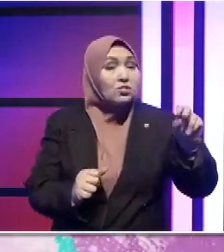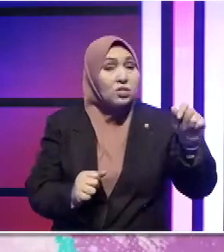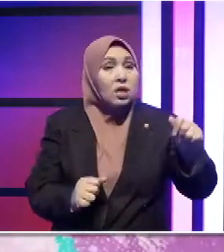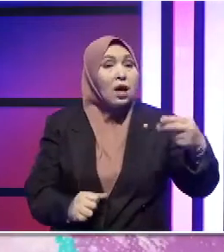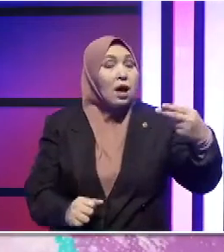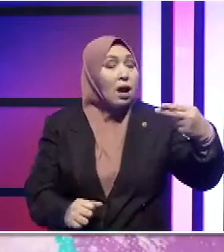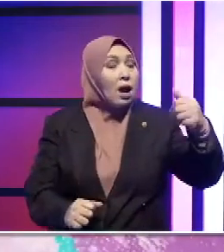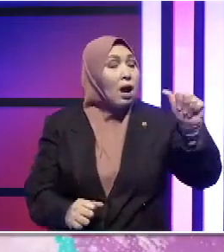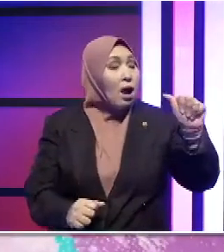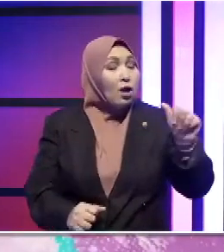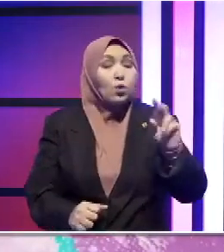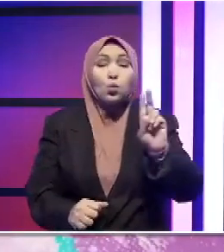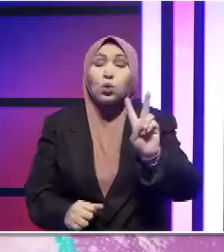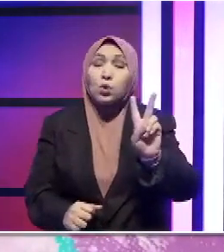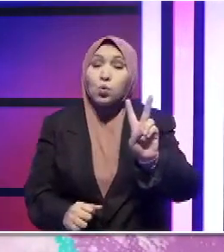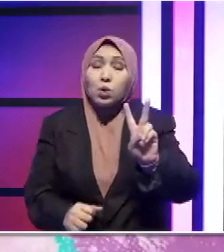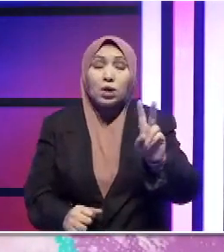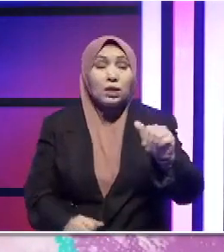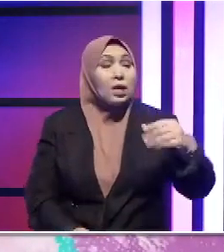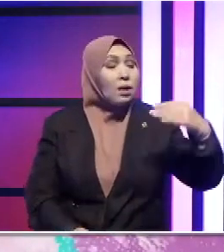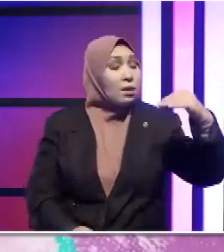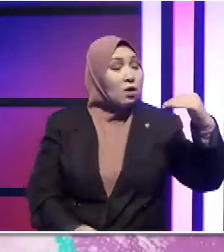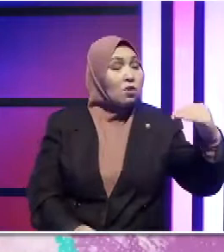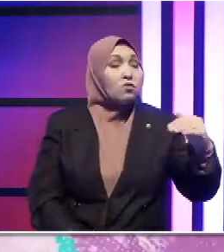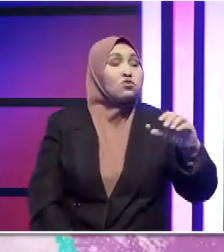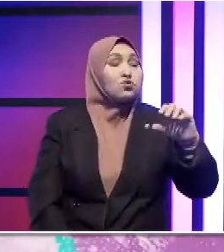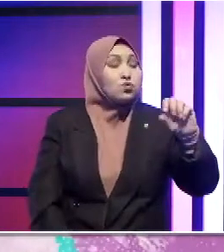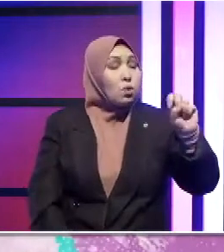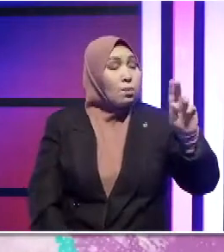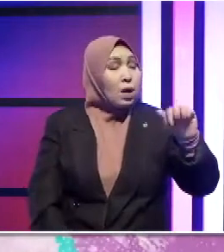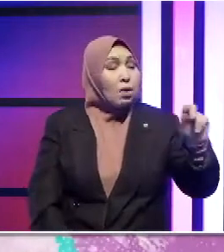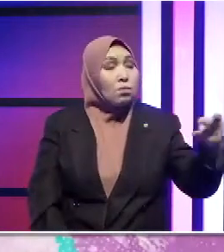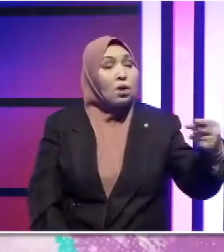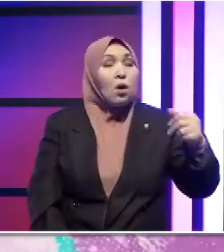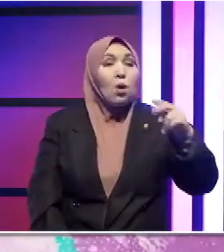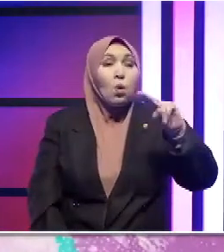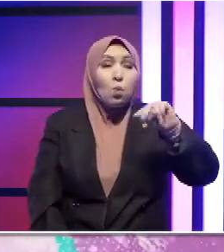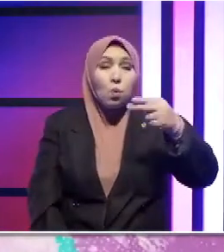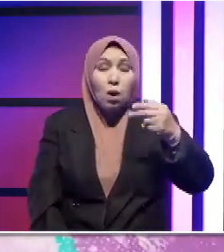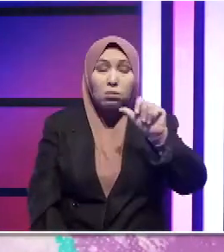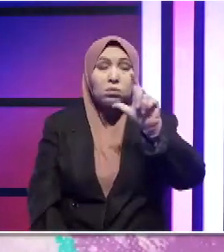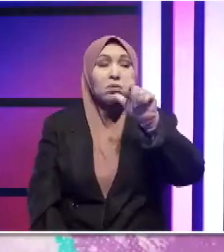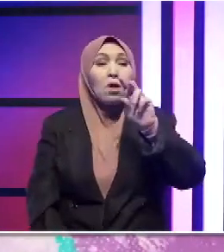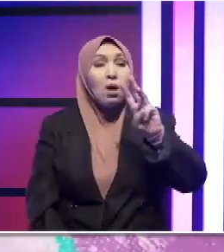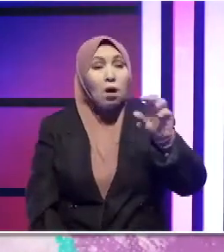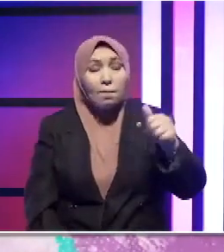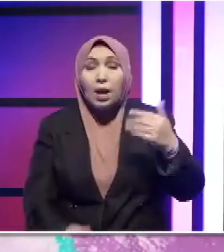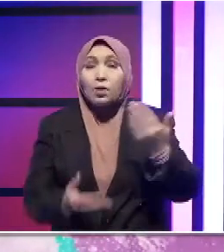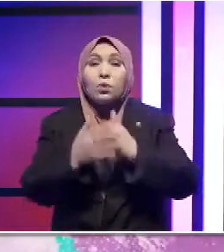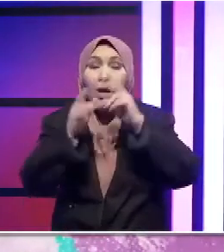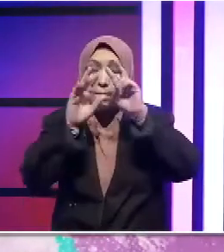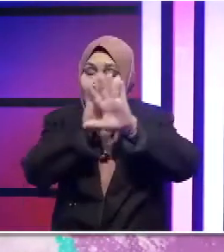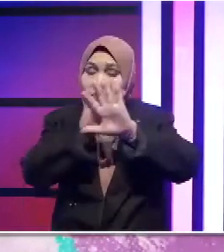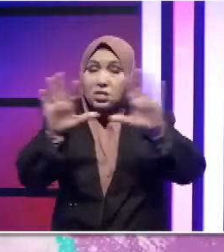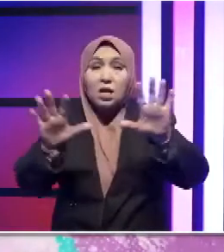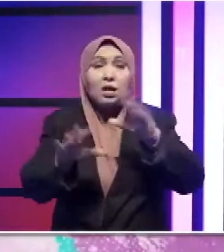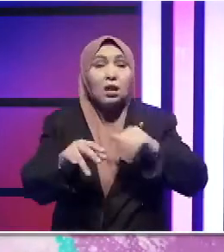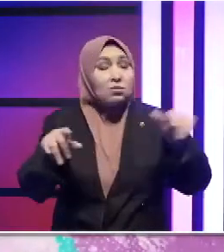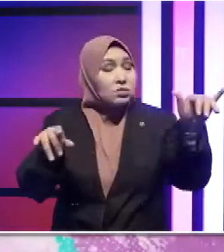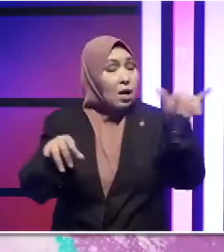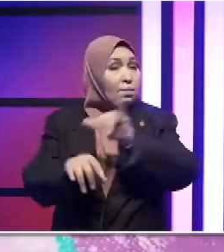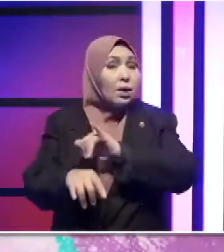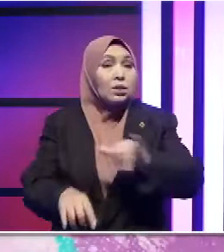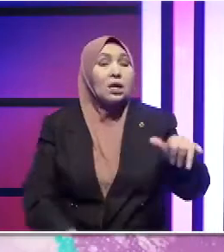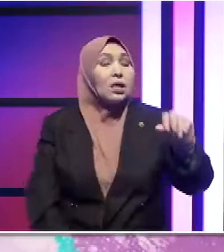Hani 22 timbul Subhana huhuhu allah' bangunan Pak jelas kalau kita samakan